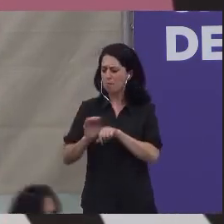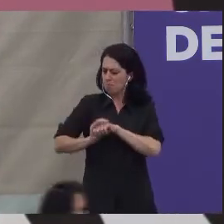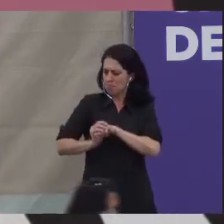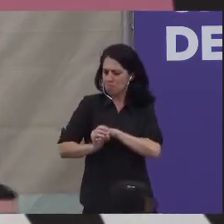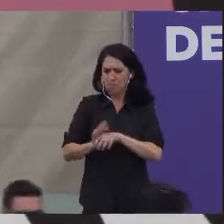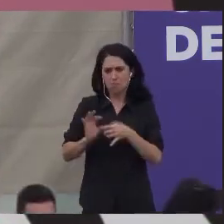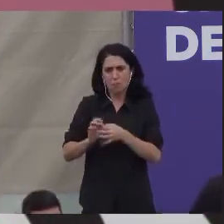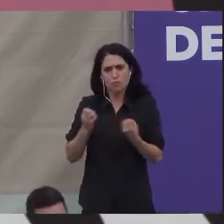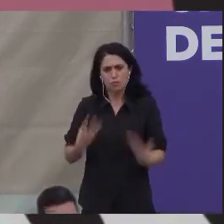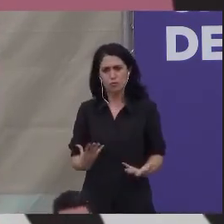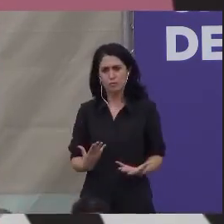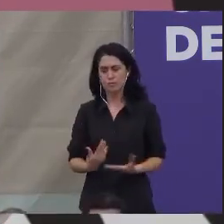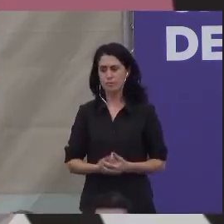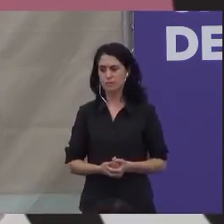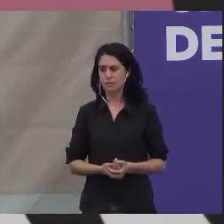i